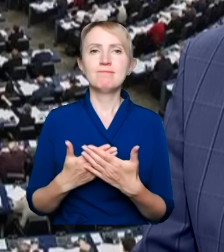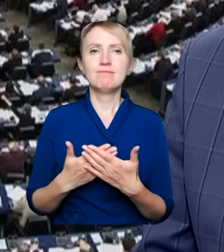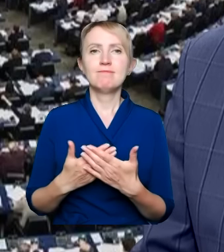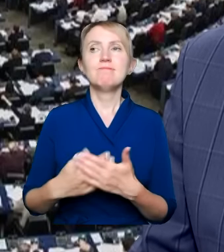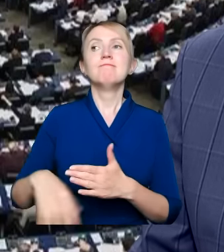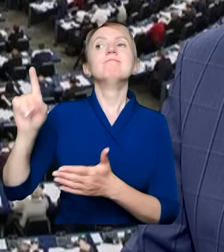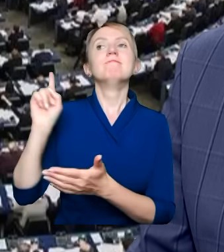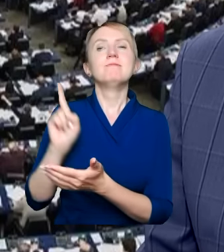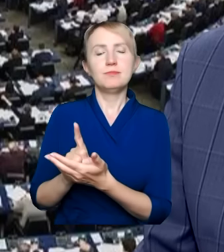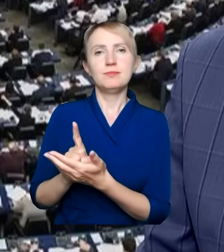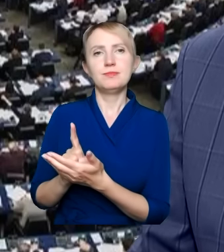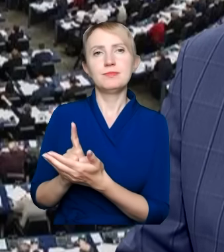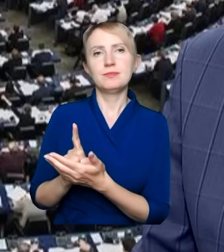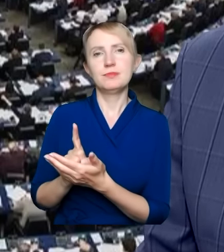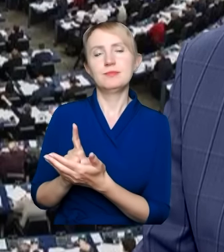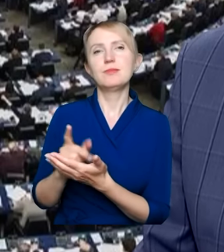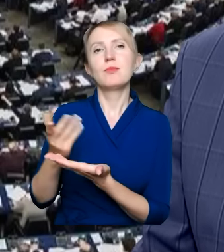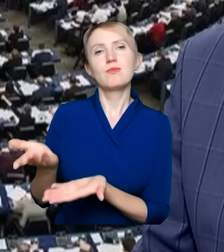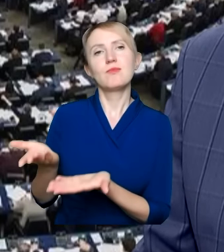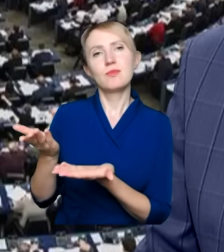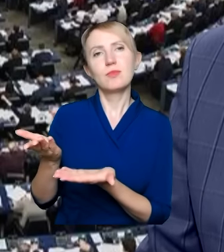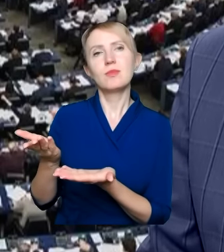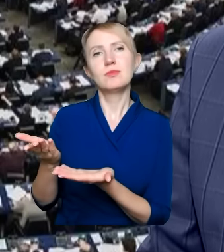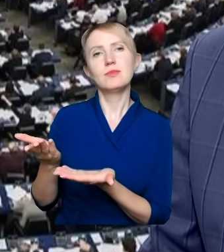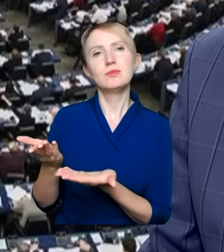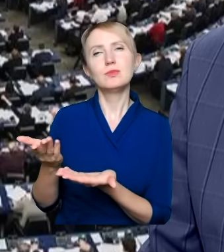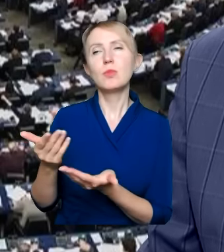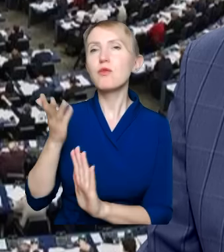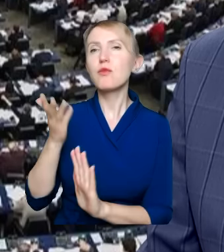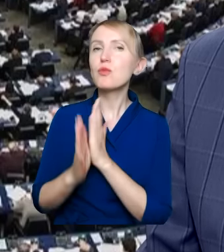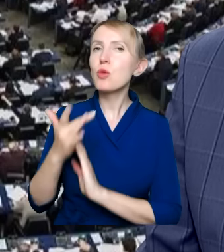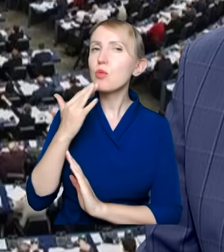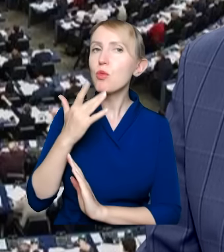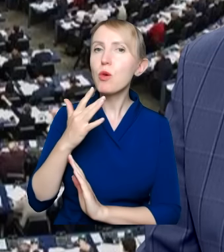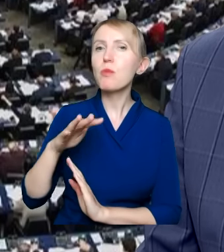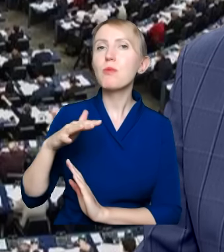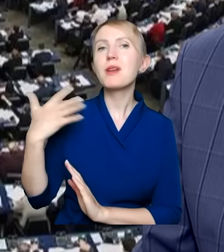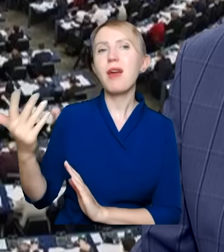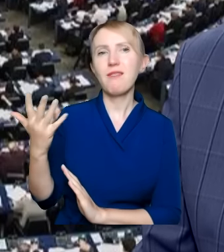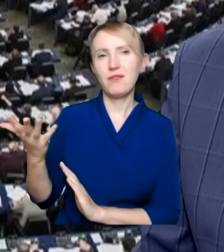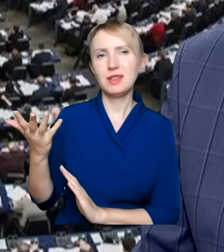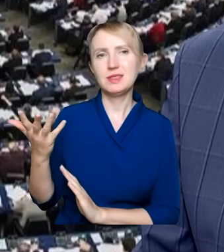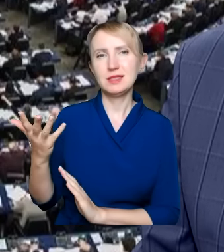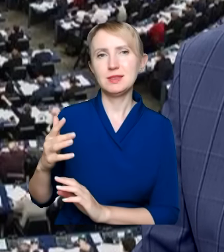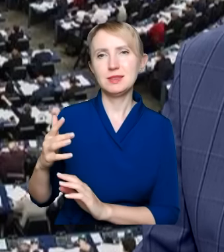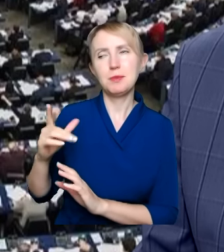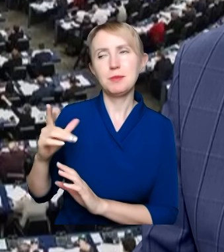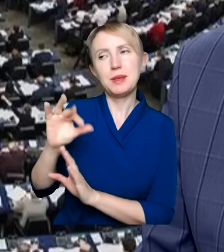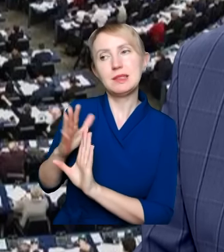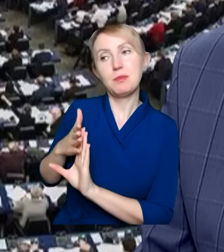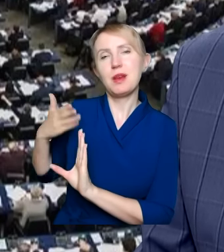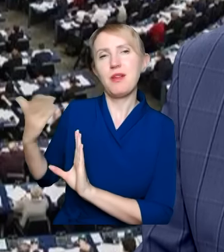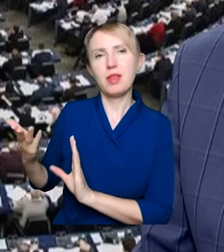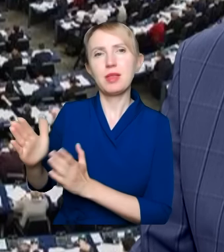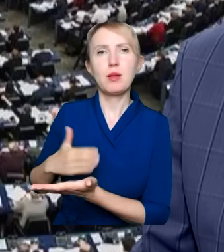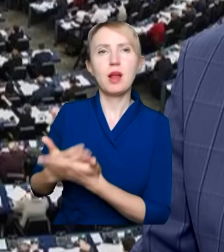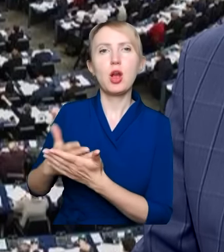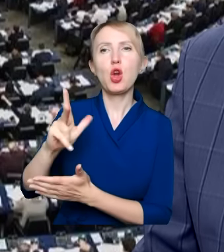sukcesem no tego co hasłowo rzecz ujmując jest po prawej stronie odpisu Czyli mam na myśli